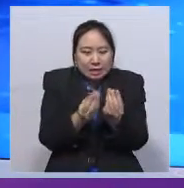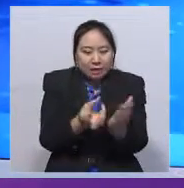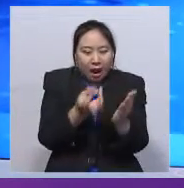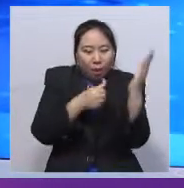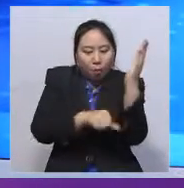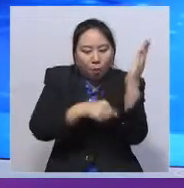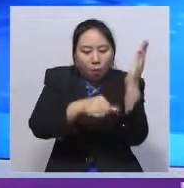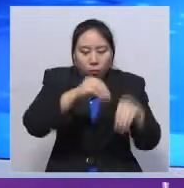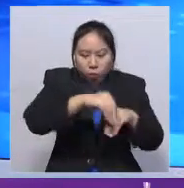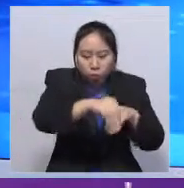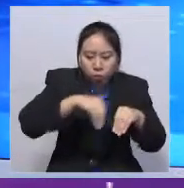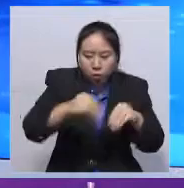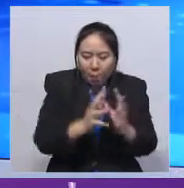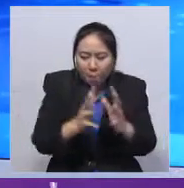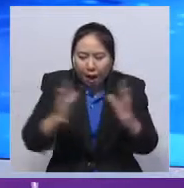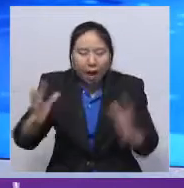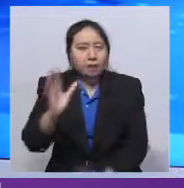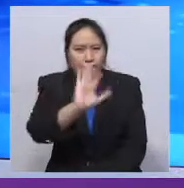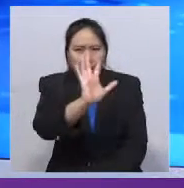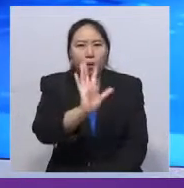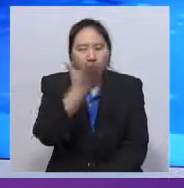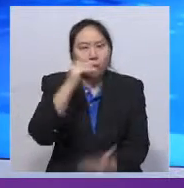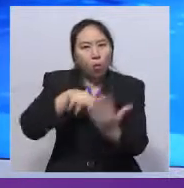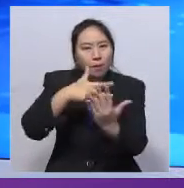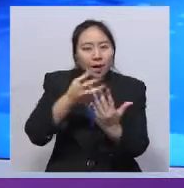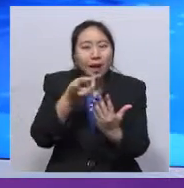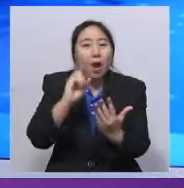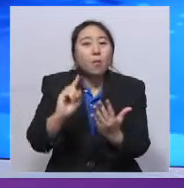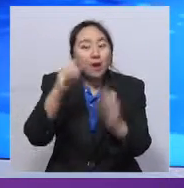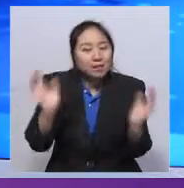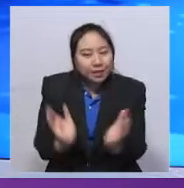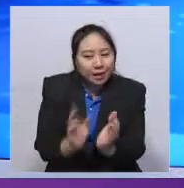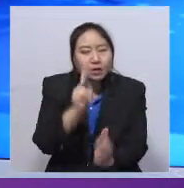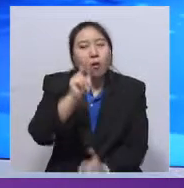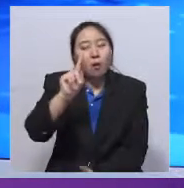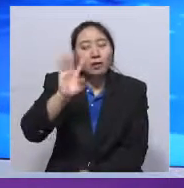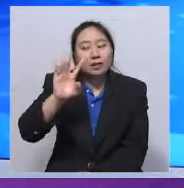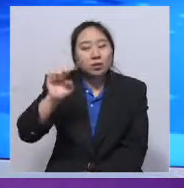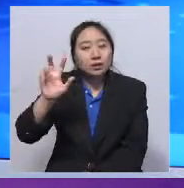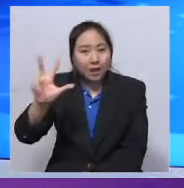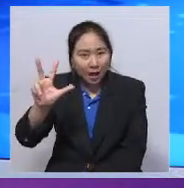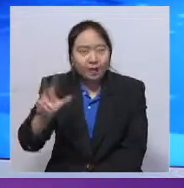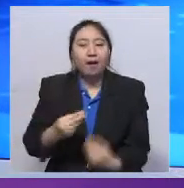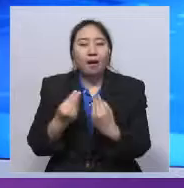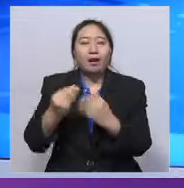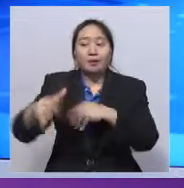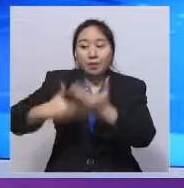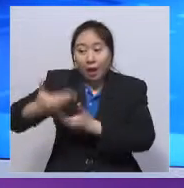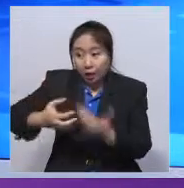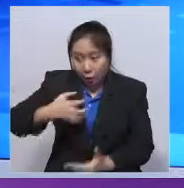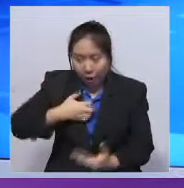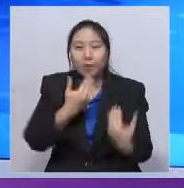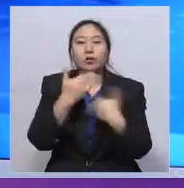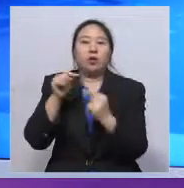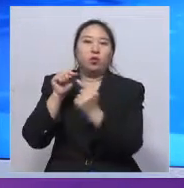จนเกินความต้องการของตลาดพร้อมกับวางแผนผลักดันข้าวพันธุ์ใหม่กข.43 เพื่อรองรับความต้องการของตลาดด้วย